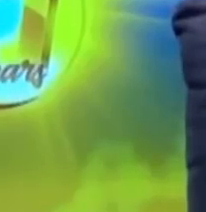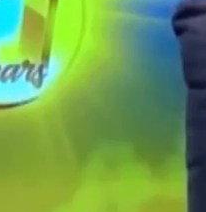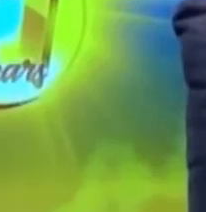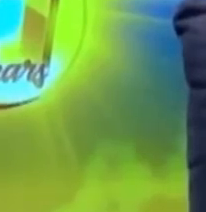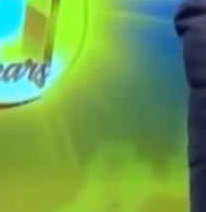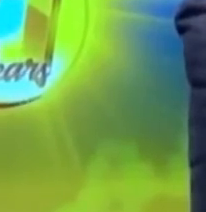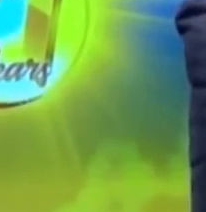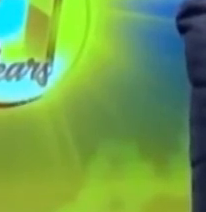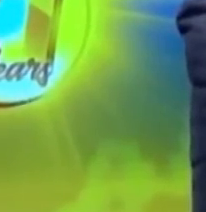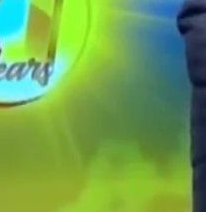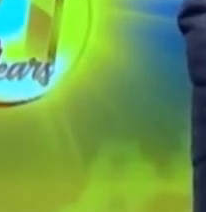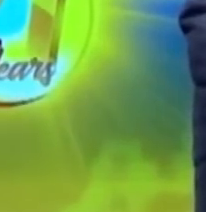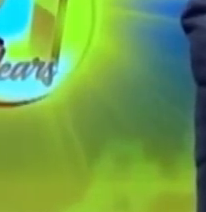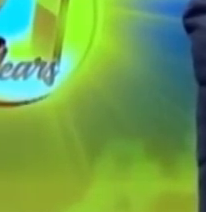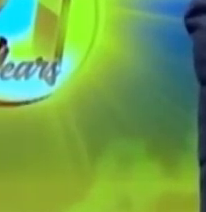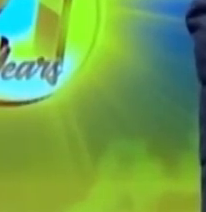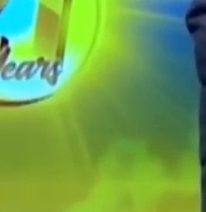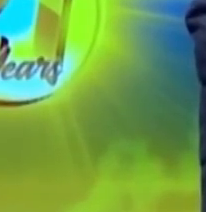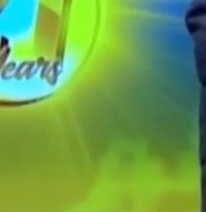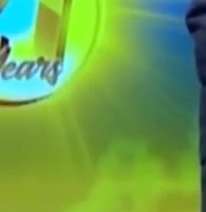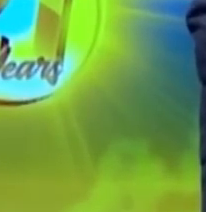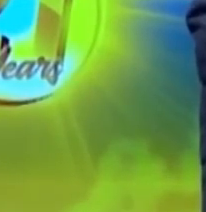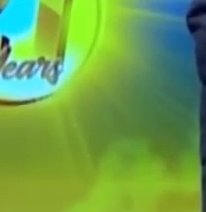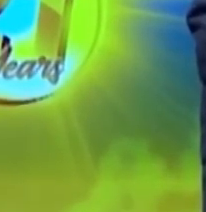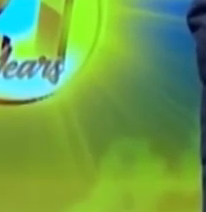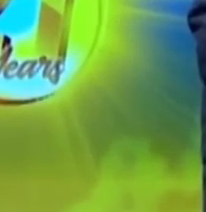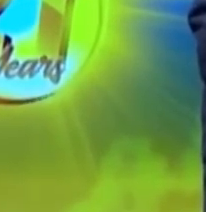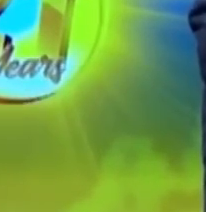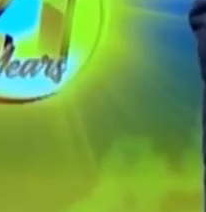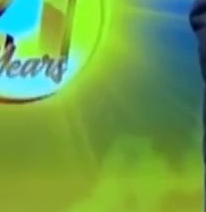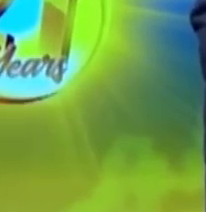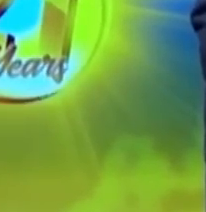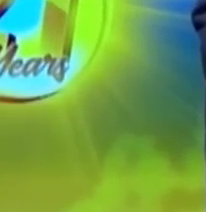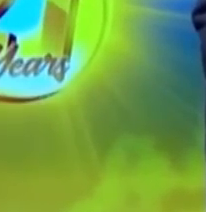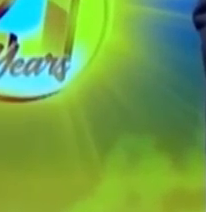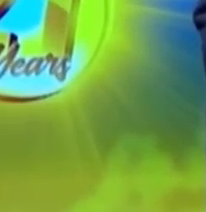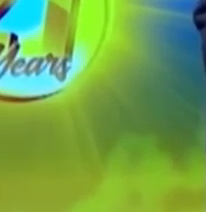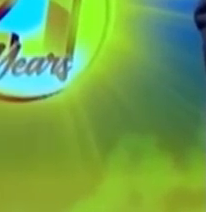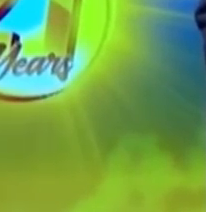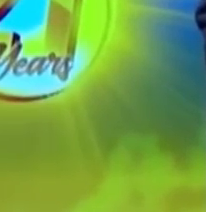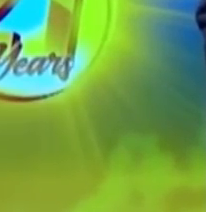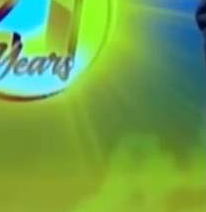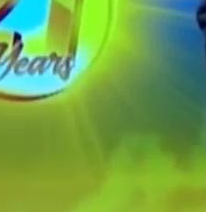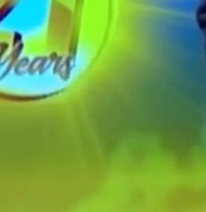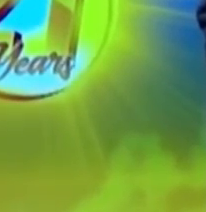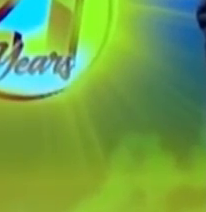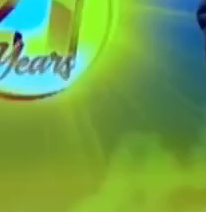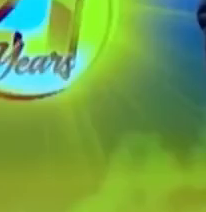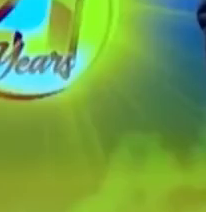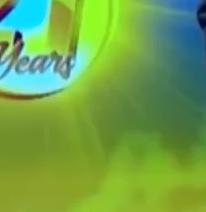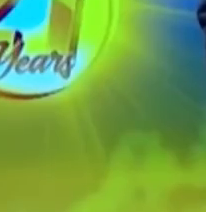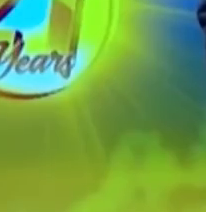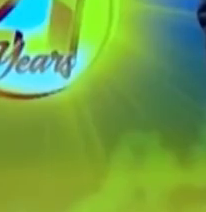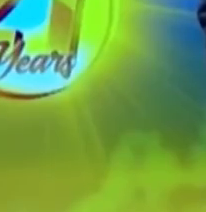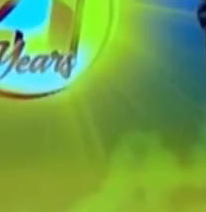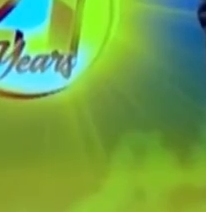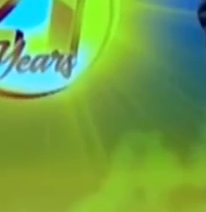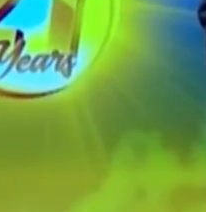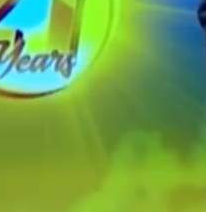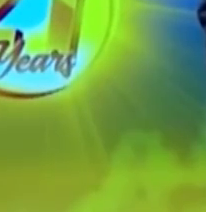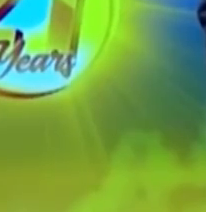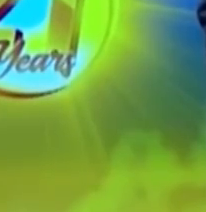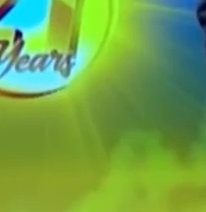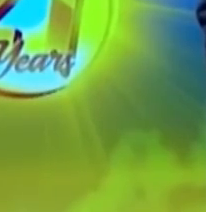Kapuso, mauuna ka sa mga balita. Panoorin lamang ang unang balita sa Unang Hirit at iba pang award-winning newscast sa